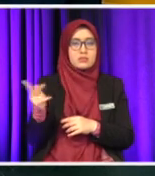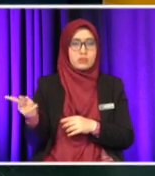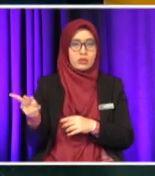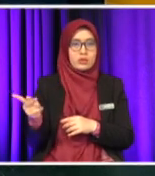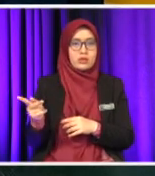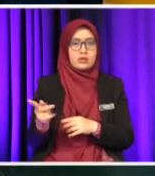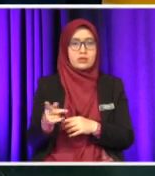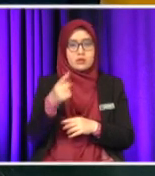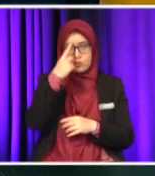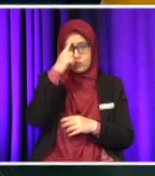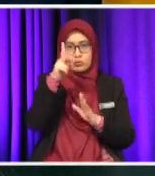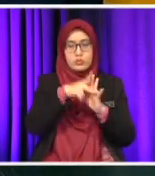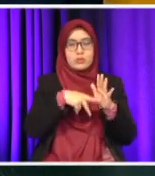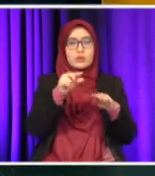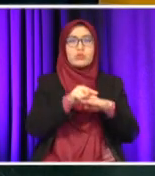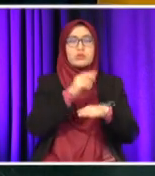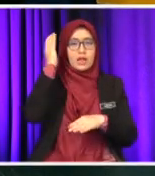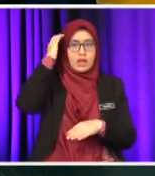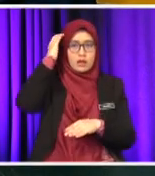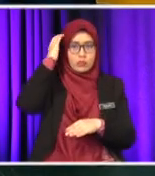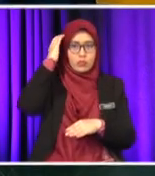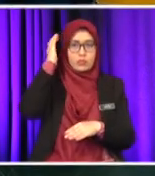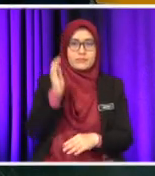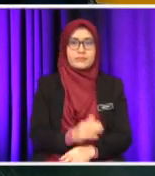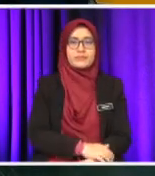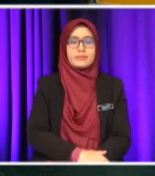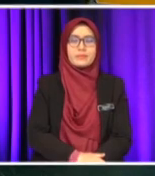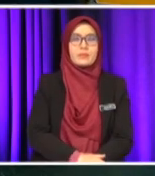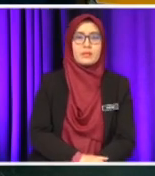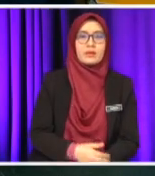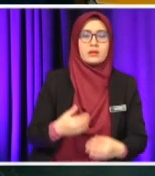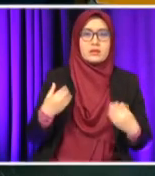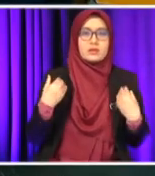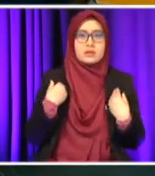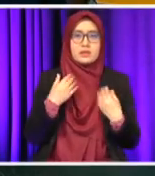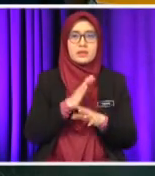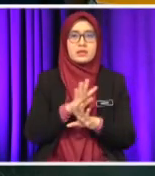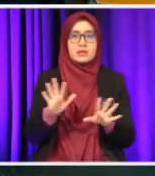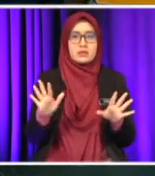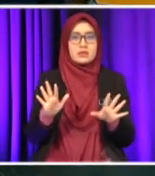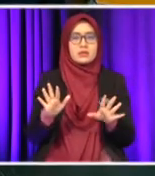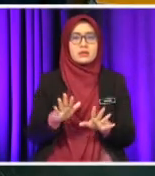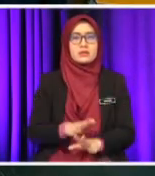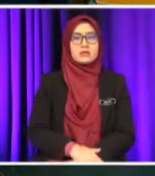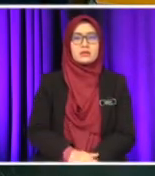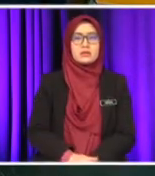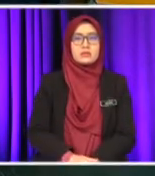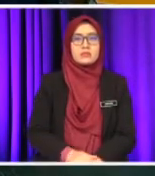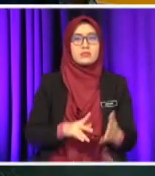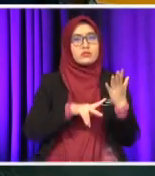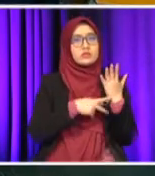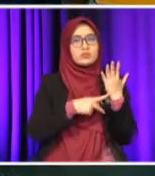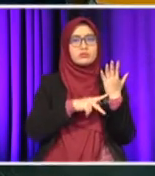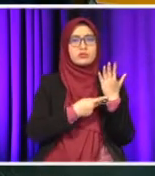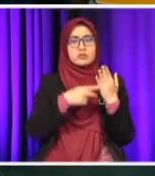kehendak pengguna Oke jadi dekat situ ada tak unsur-unsur macam kita nah jual